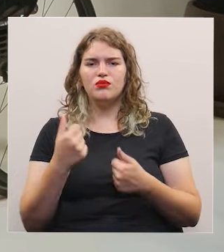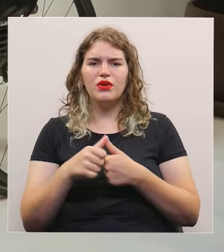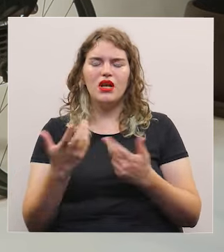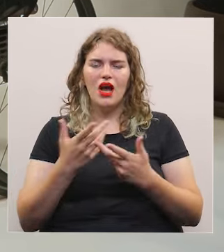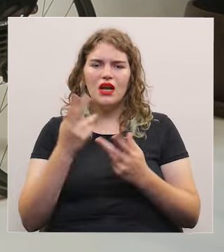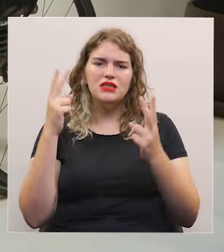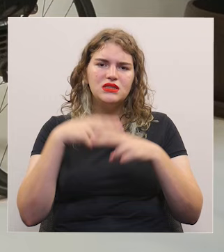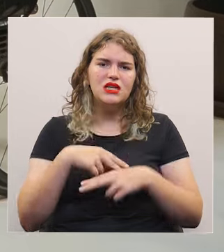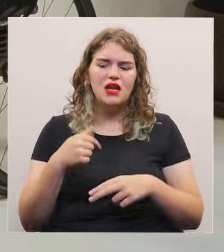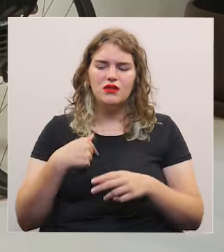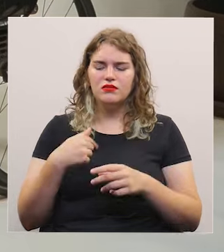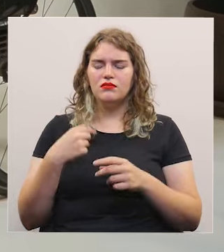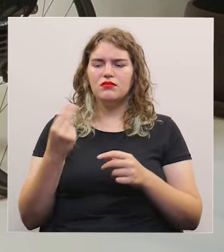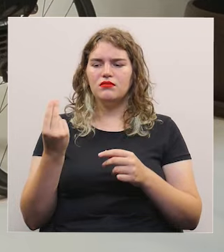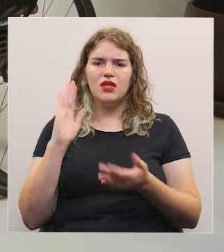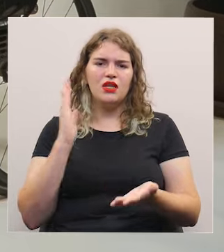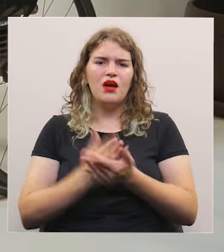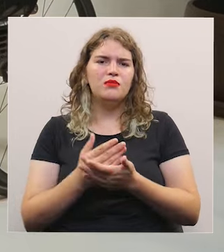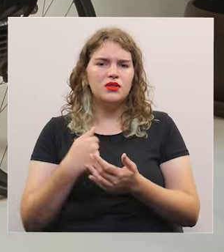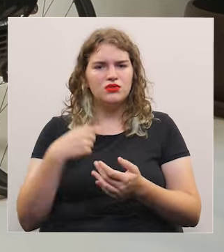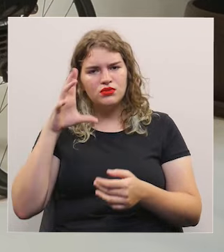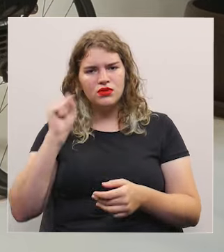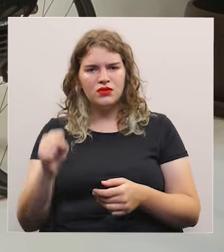înțeleg pasul nostru,